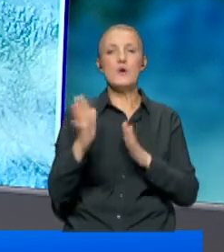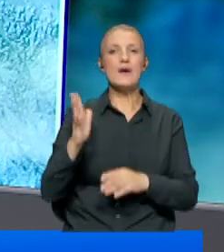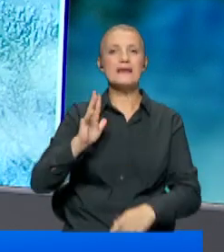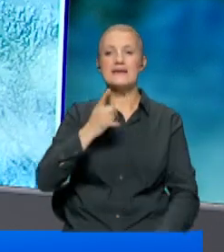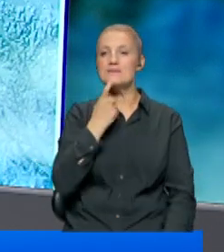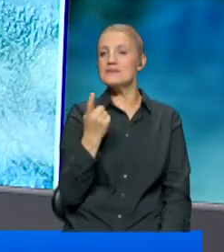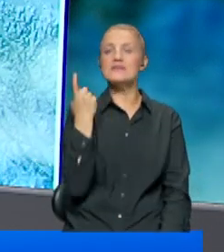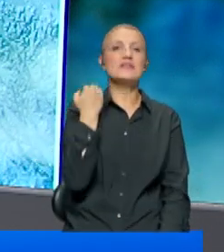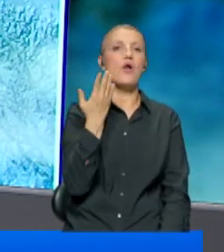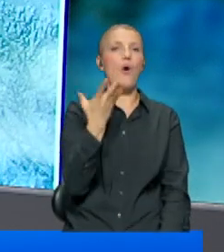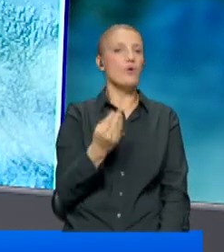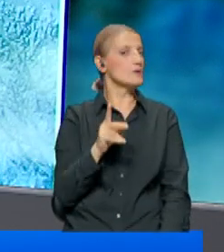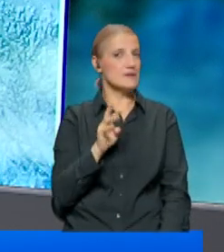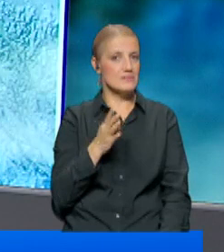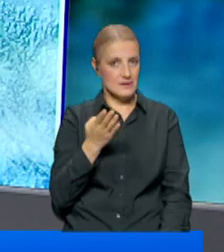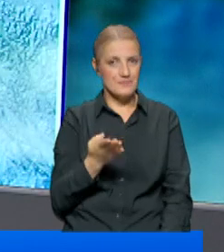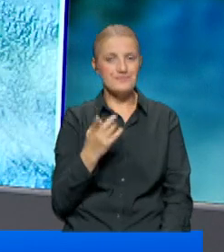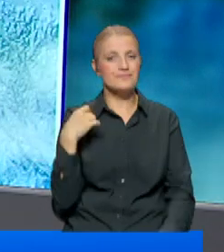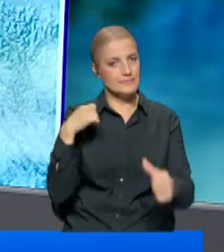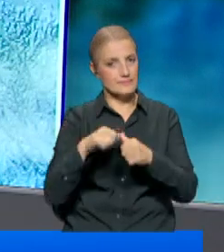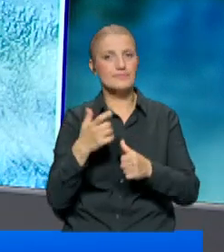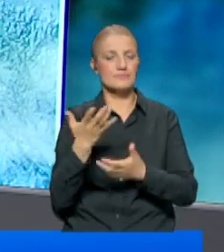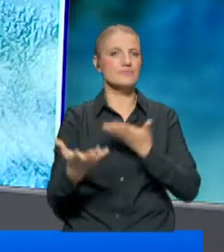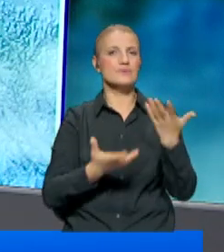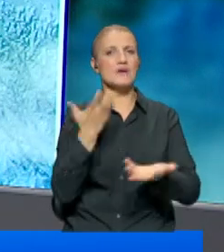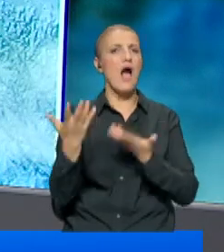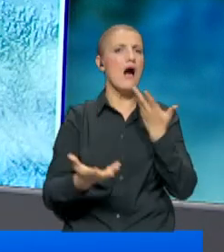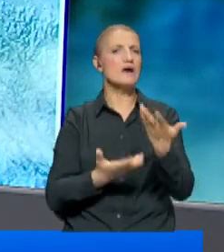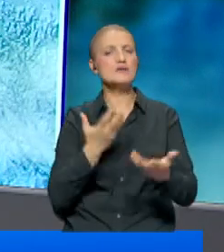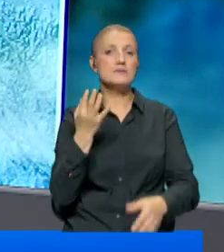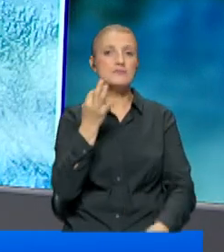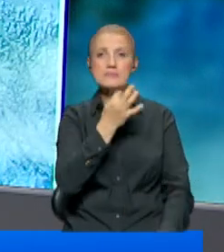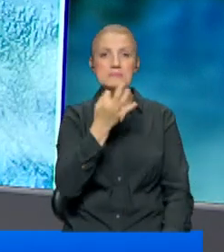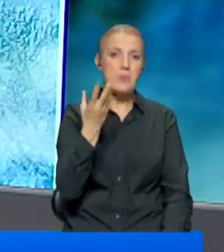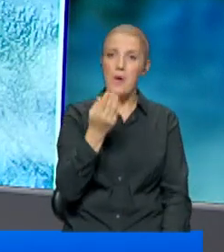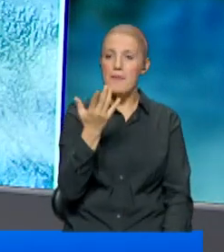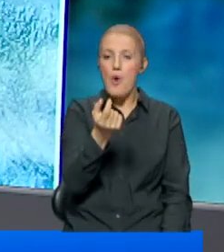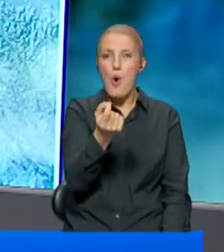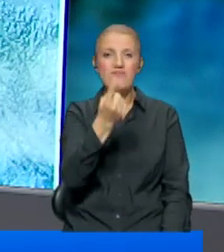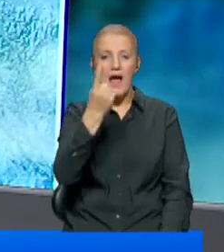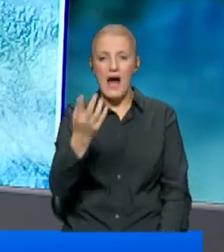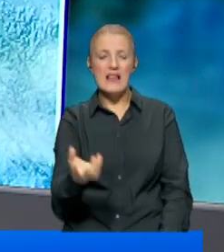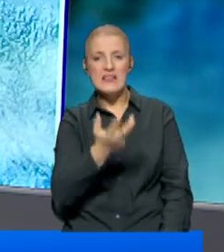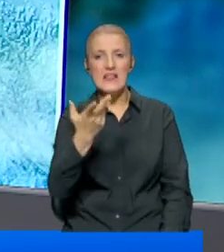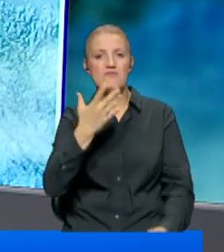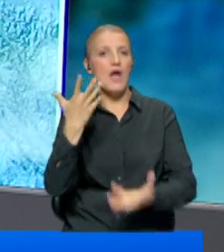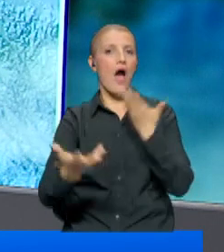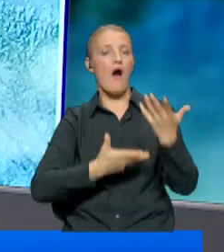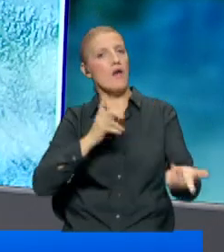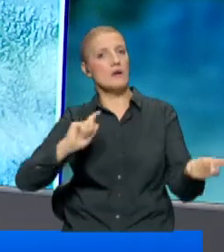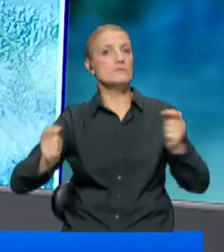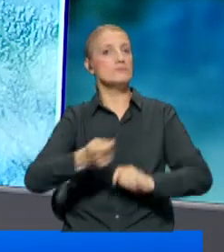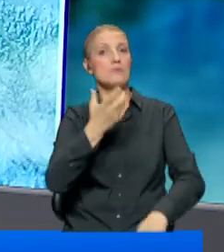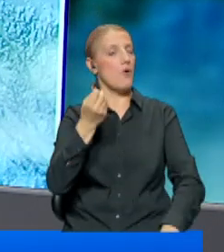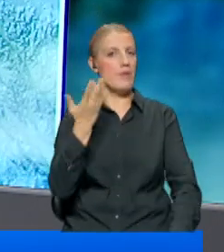geçtiğimiz yıl olduğu gibi ve yine yangına uygun bir zemin oluşturabilir en ufak bir alevin büyük bir yangına dönüşmesine